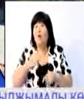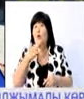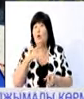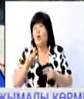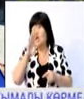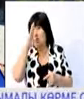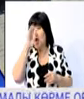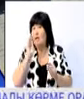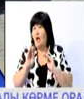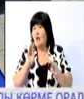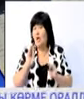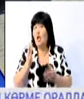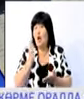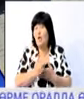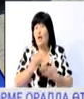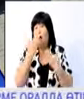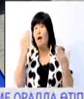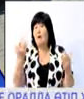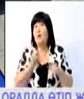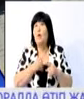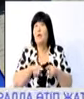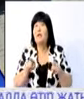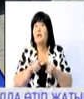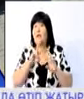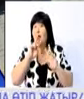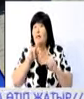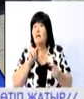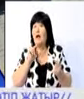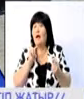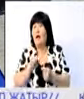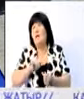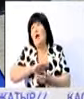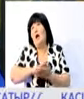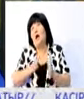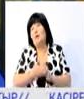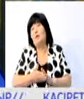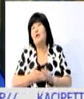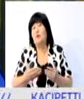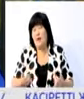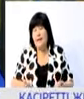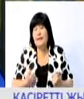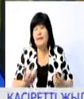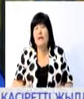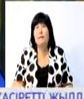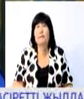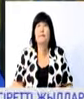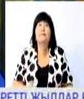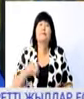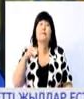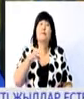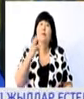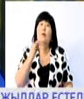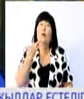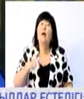жат пікірдегілер деген жала жауып, халықтың да оларға деген теріс көзқарастарын қалыптастыруға тырысты. Алаштың арысы Мұстафа Шоқай